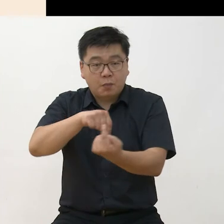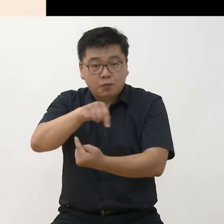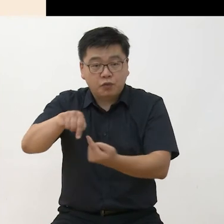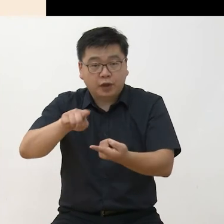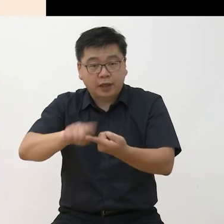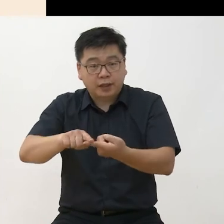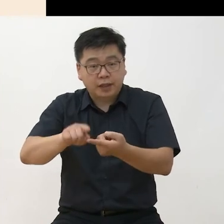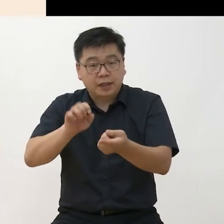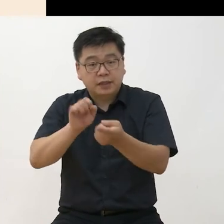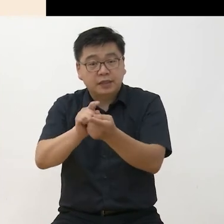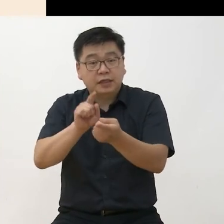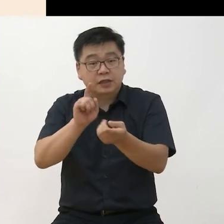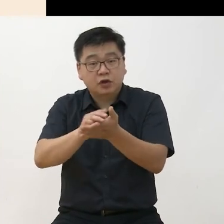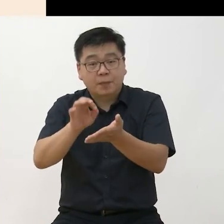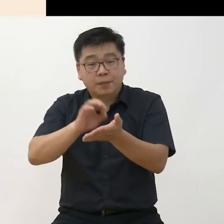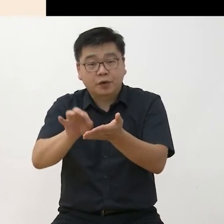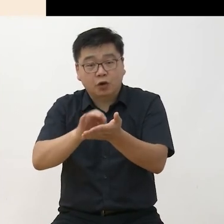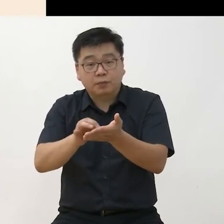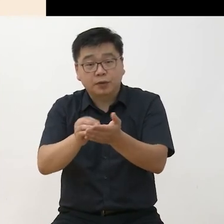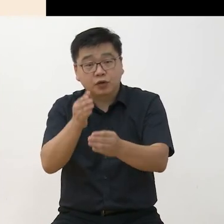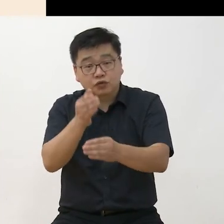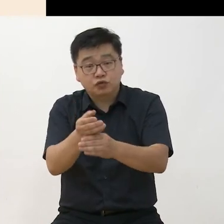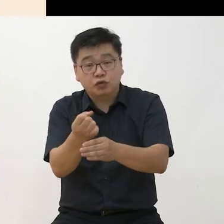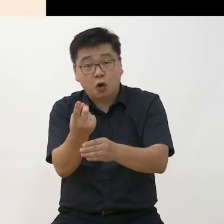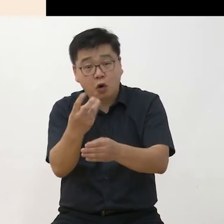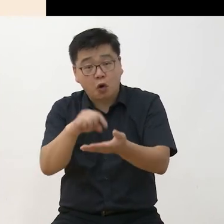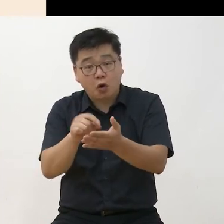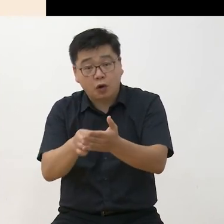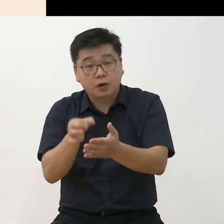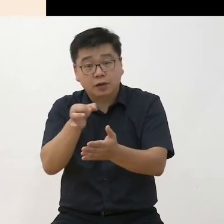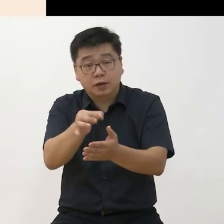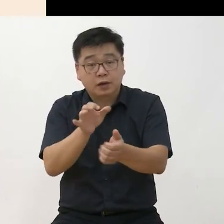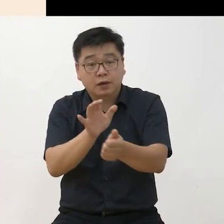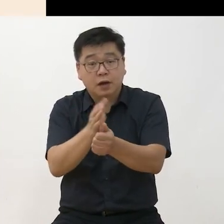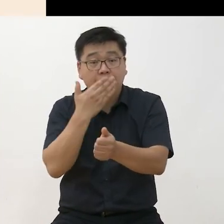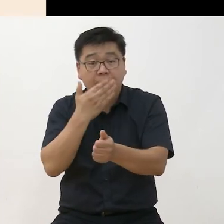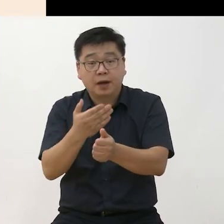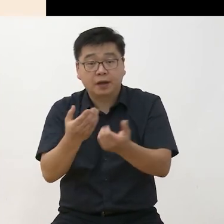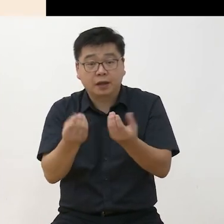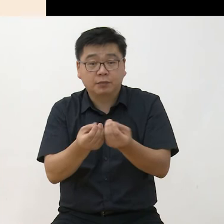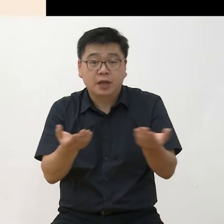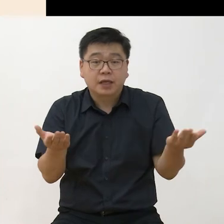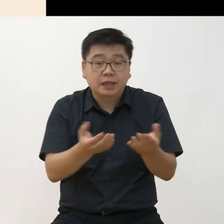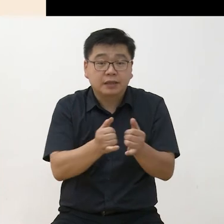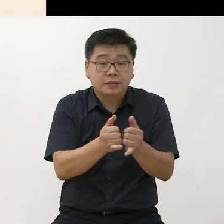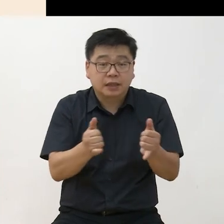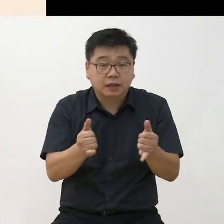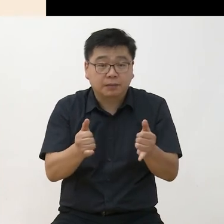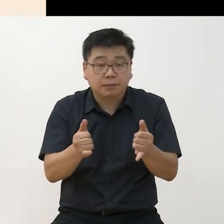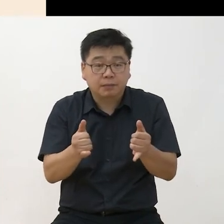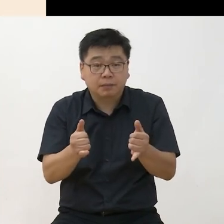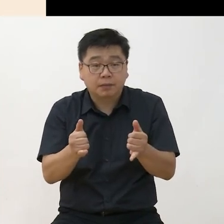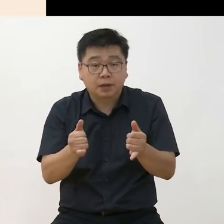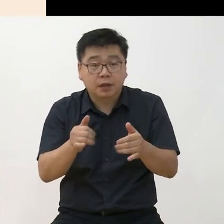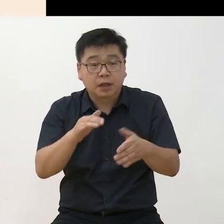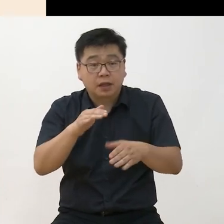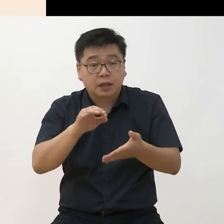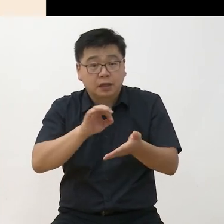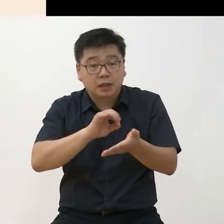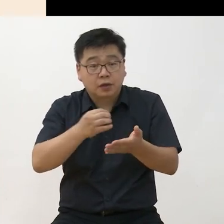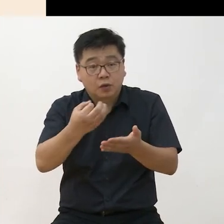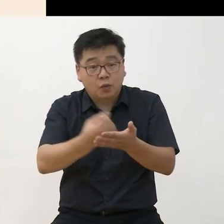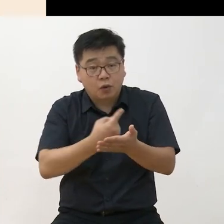관련되는 직접 경비의 일부 금액을 지원을 하고요. 그래서 전시장 스텝, 뭐 도슨트 그런 일용 임금 그리고